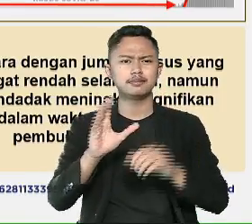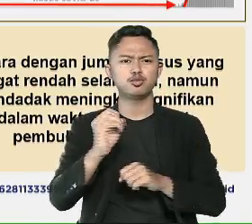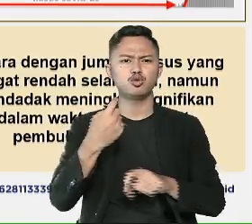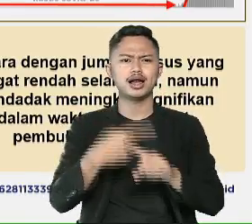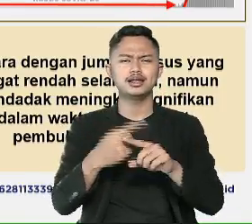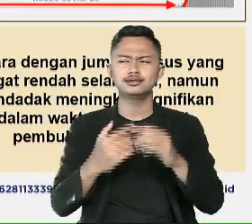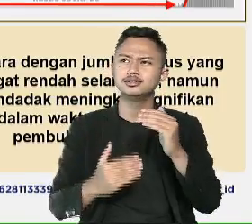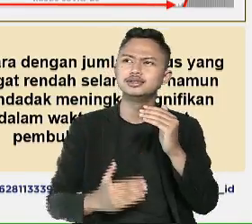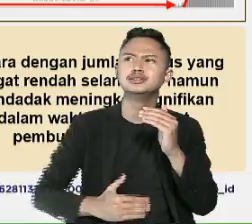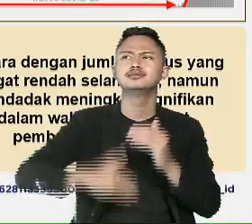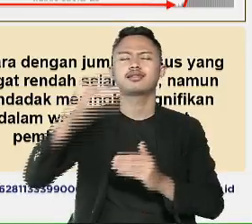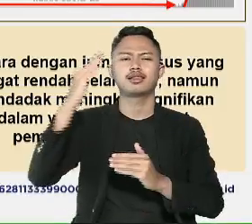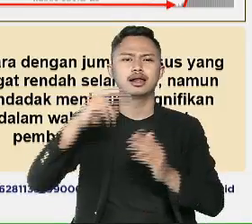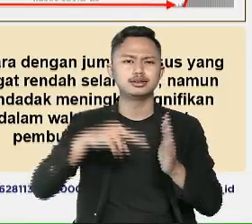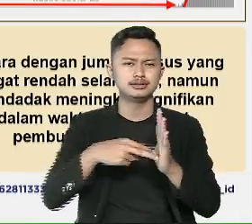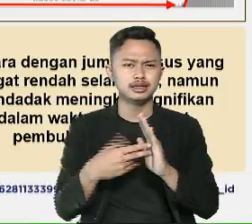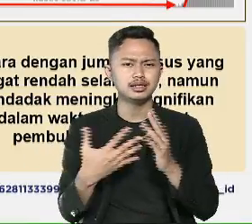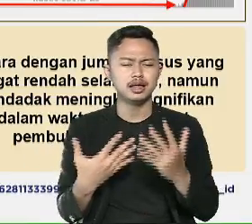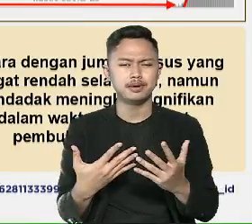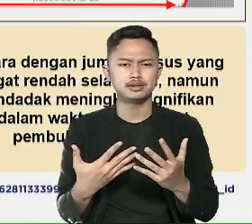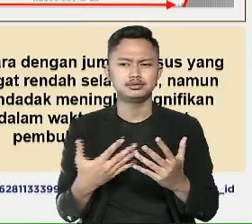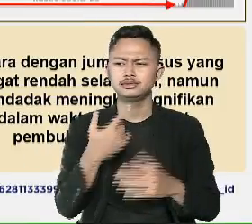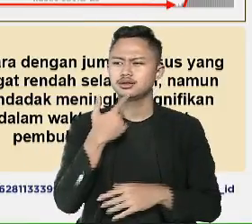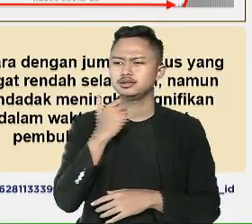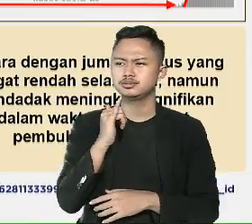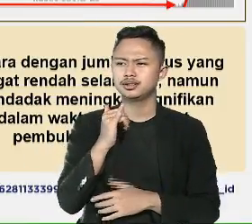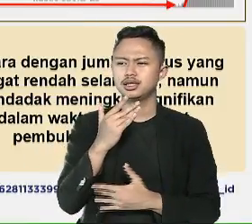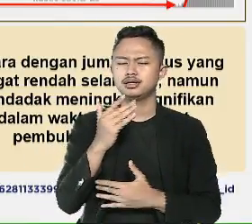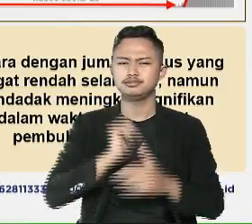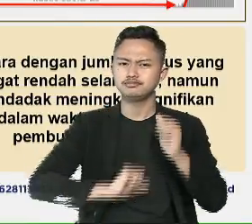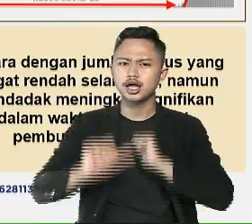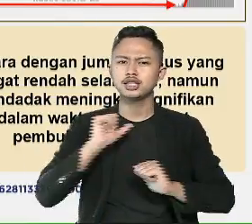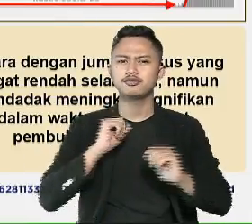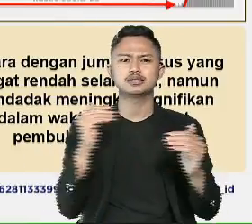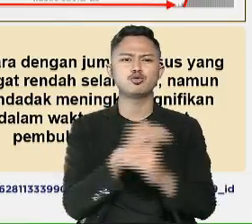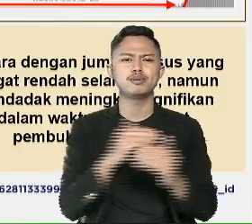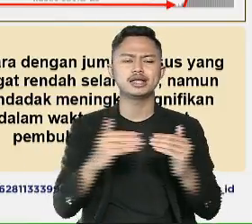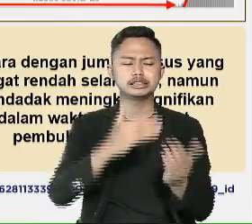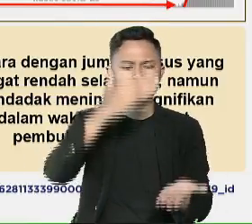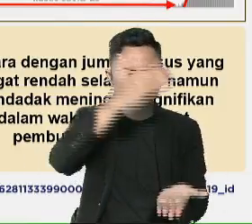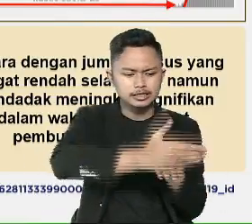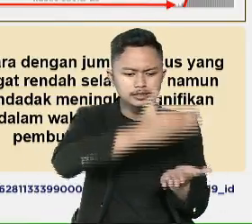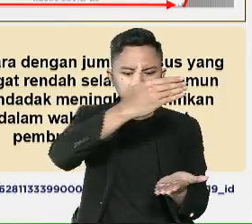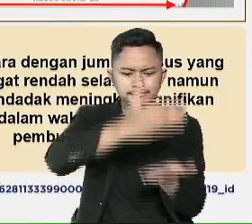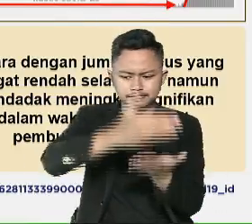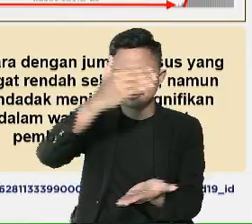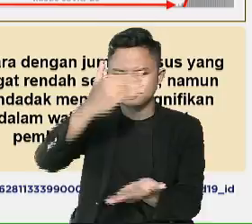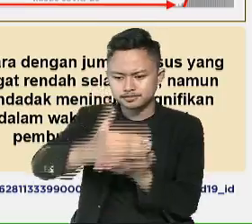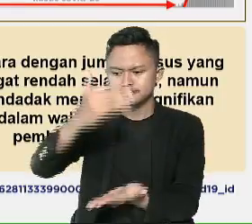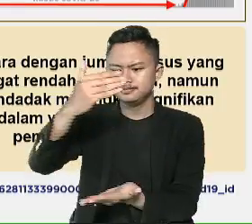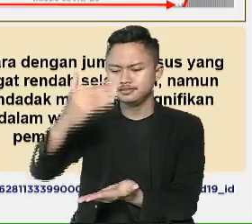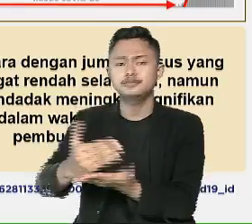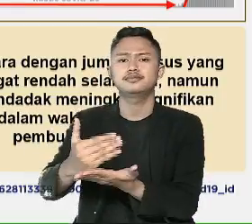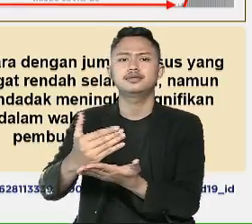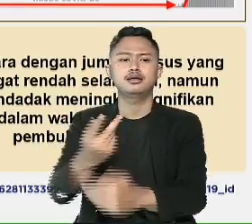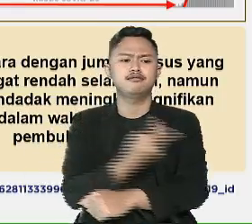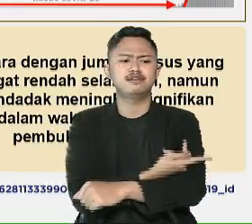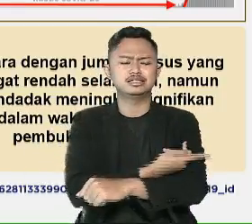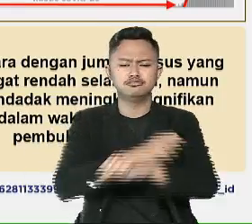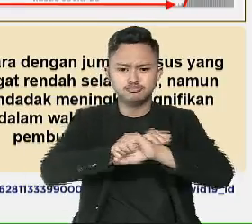lipat. Hal ini menandakan bahwa upaya pembatasan mobilitas yang sangat ketat dan peningkatan cakupan